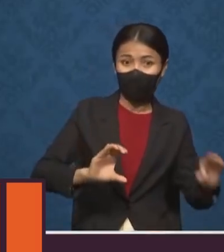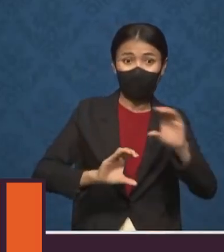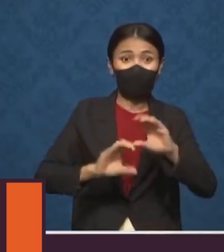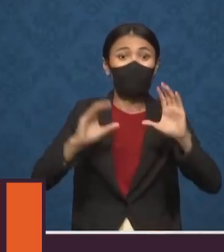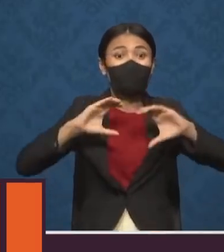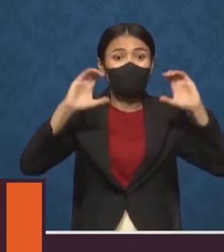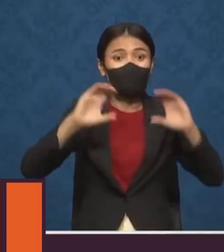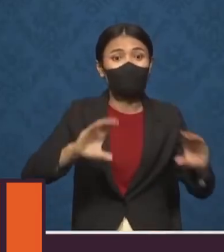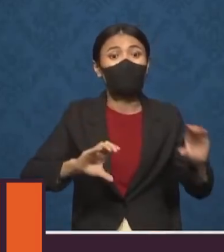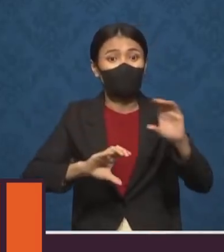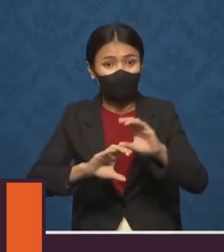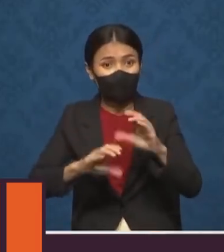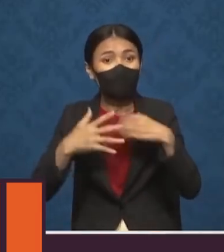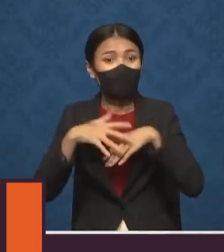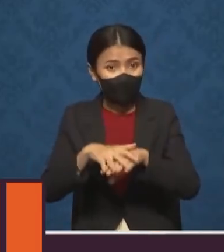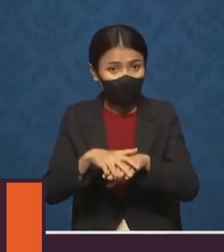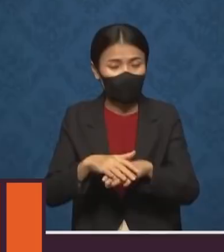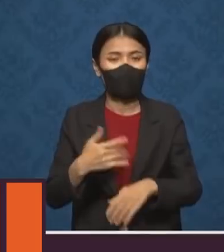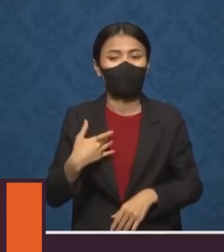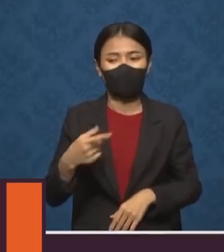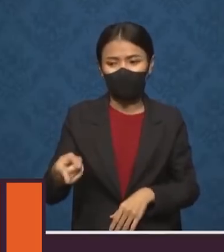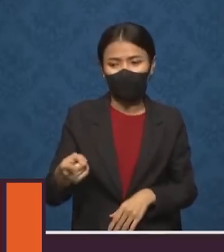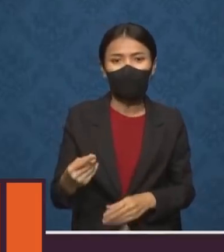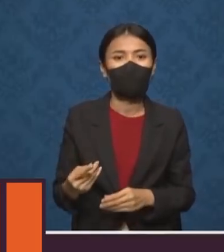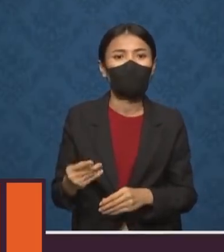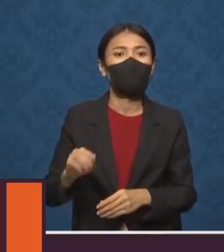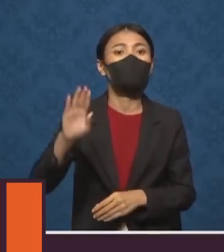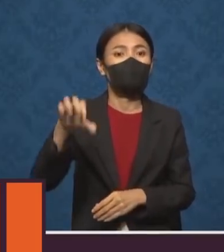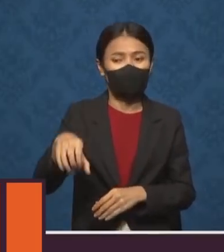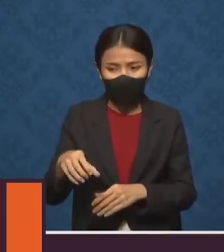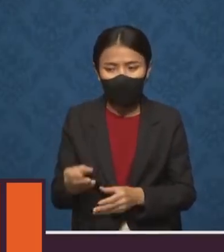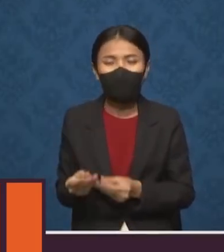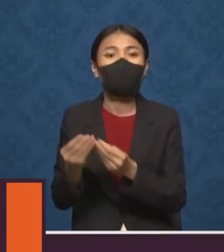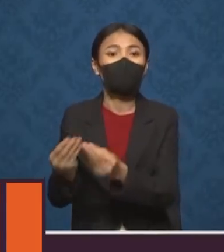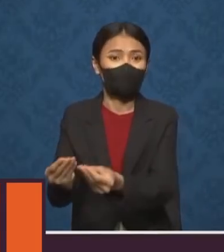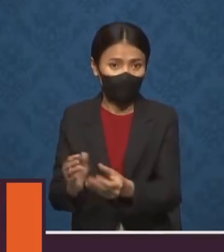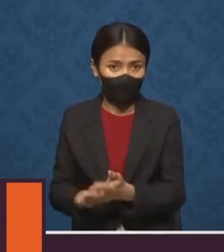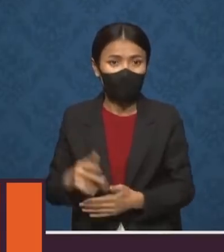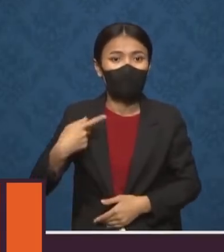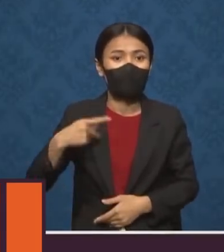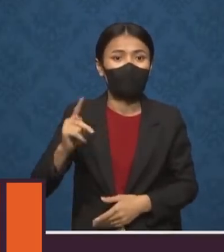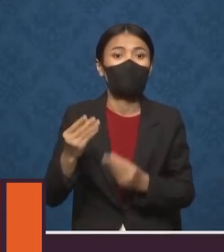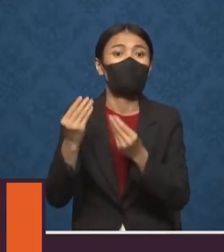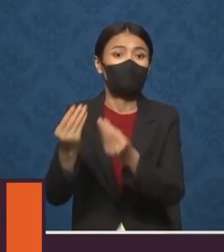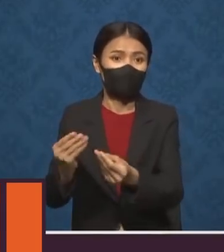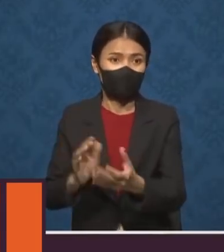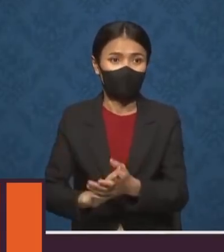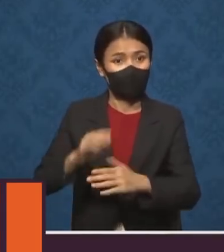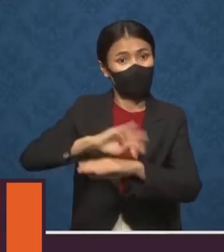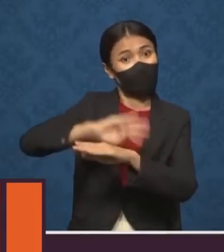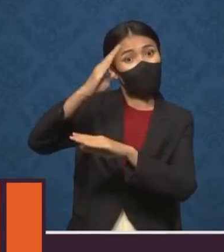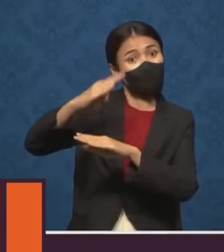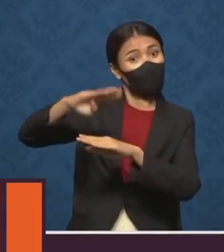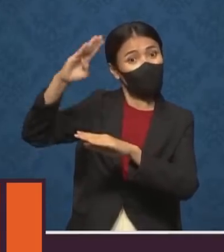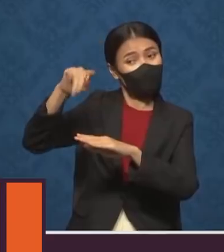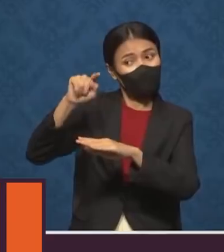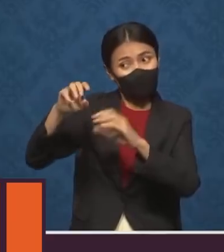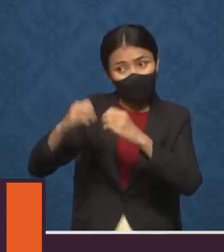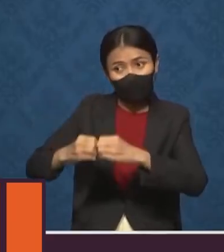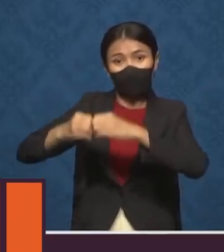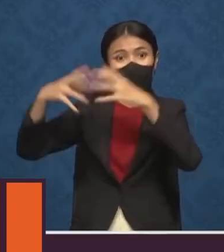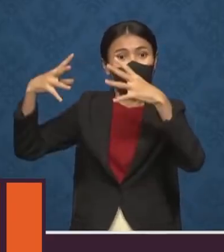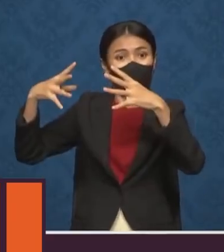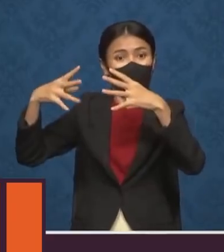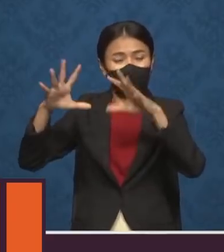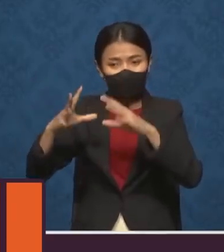และเราได้เห็นกลุ่มนายทุนที่ได้รับสัมปทานจากการระเบิดภูเขาเพื่อนคือขนมถมทะเล